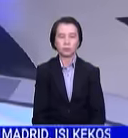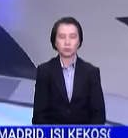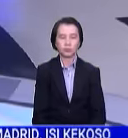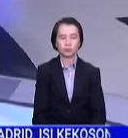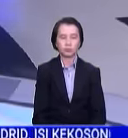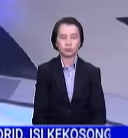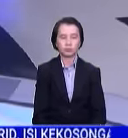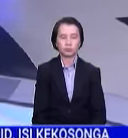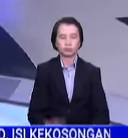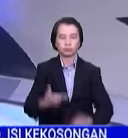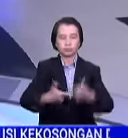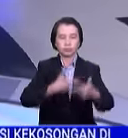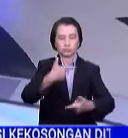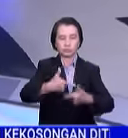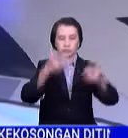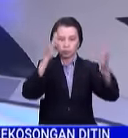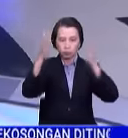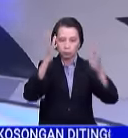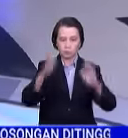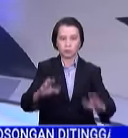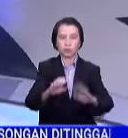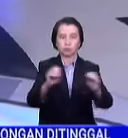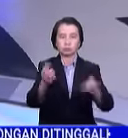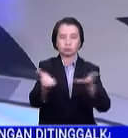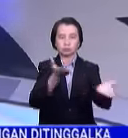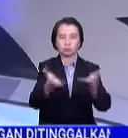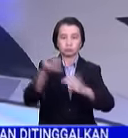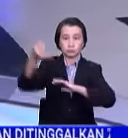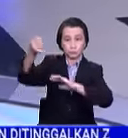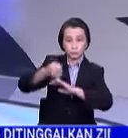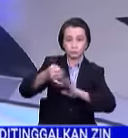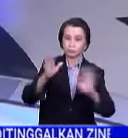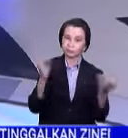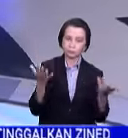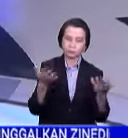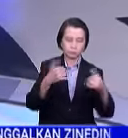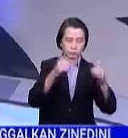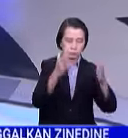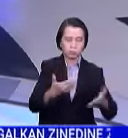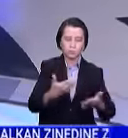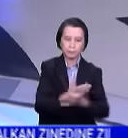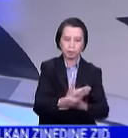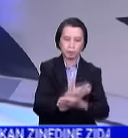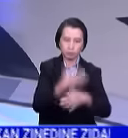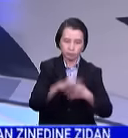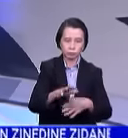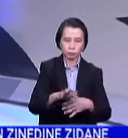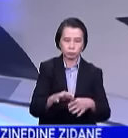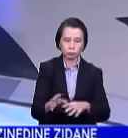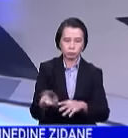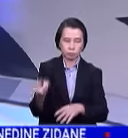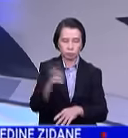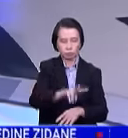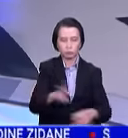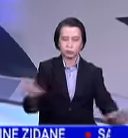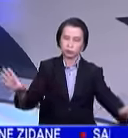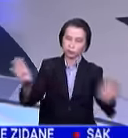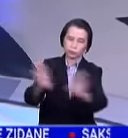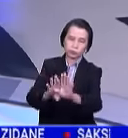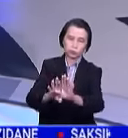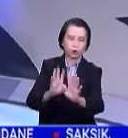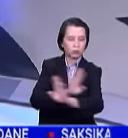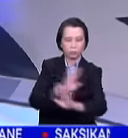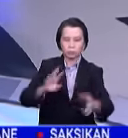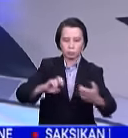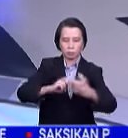Beralih ke perkembangan Liga Malaysia, tiada khidmat pemain import dan pemain baharu selepas jendela perpindahan ditutup bukan